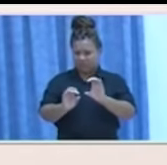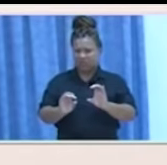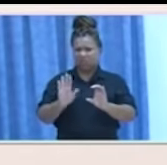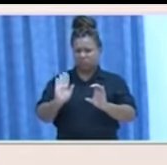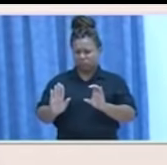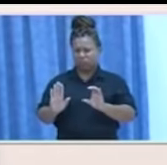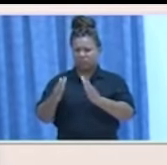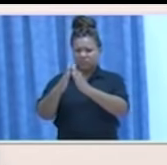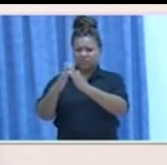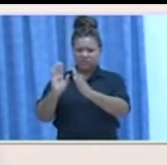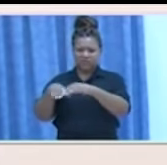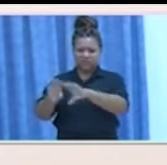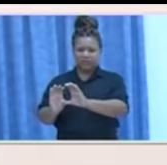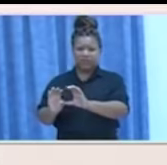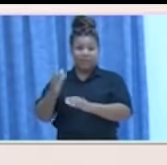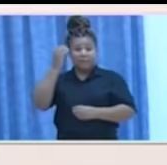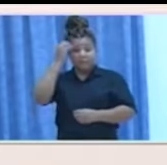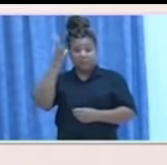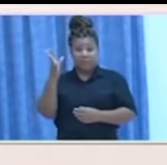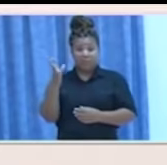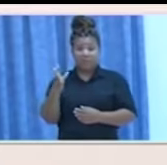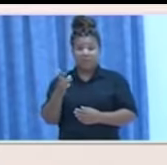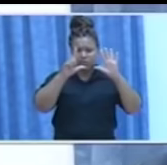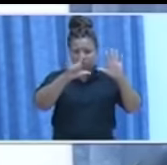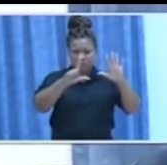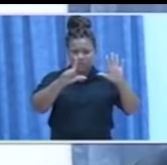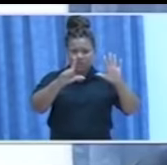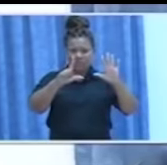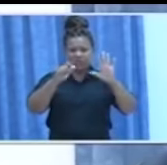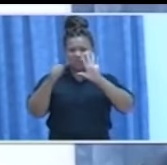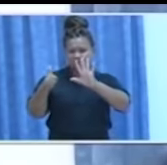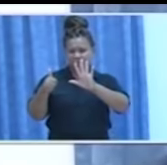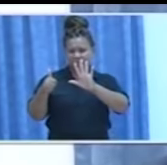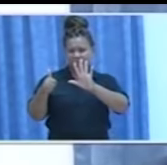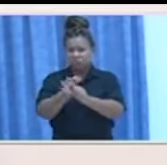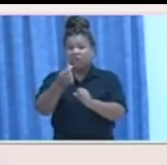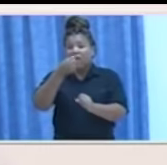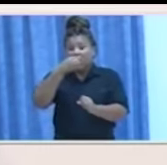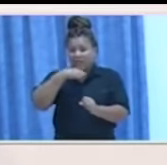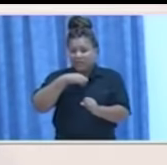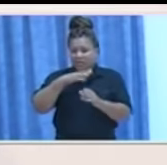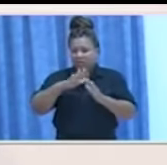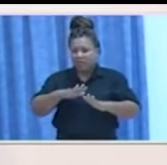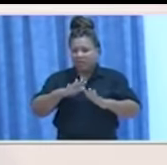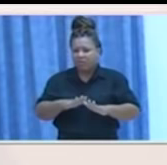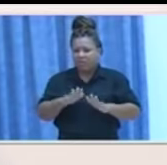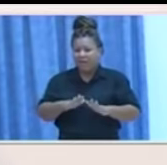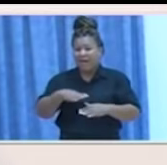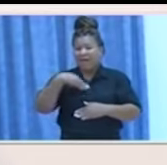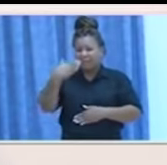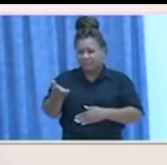n'avons pas de détails quand nous avons quitté le pays pour aller sur la place là avec nous. Est-ce que vous avez dit que c'est contagieux? Le fait qu'il développe symptômes un